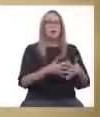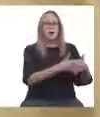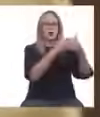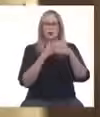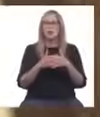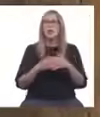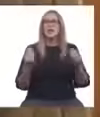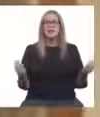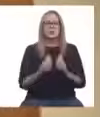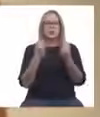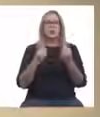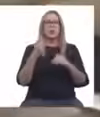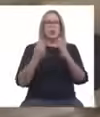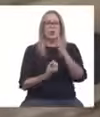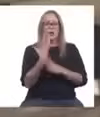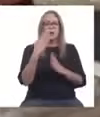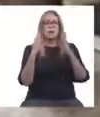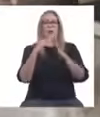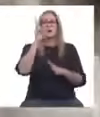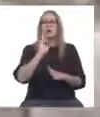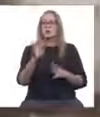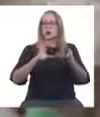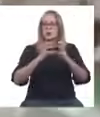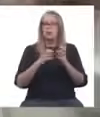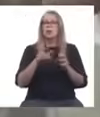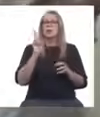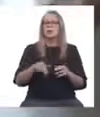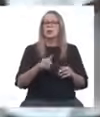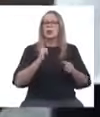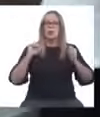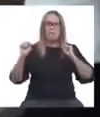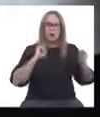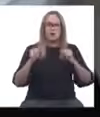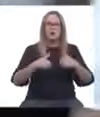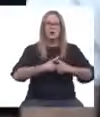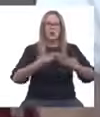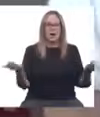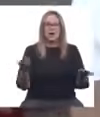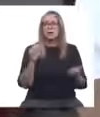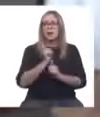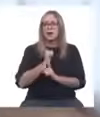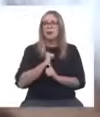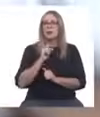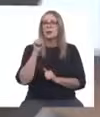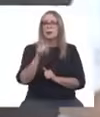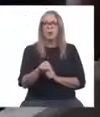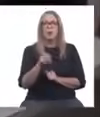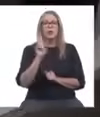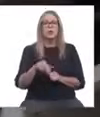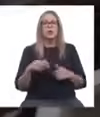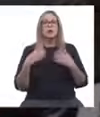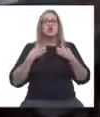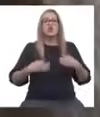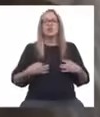הקים בבית הוריו שבפתח תקווה. יש פה מגבות שאנחנו מחלקים לחיילים. אם אנחנו הולכים לפה, יש פה גופיות חמות.